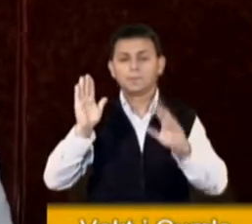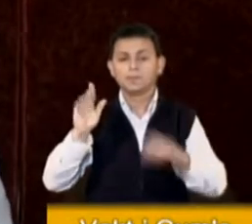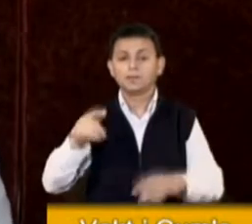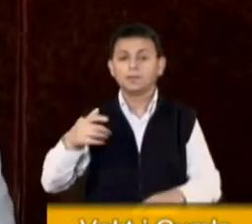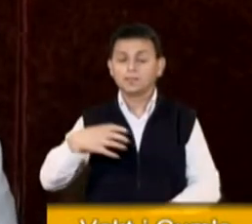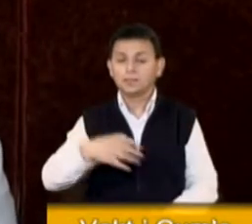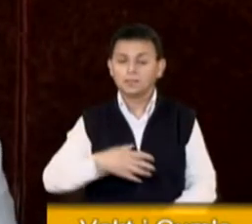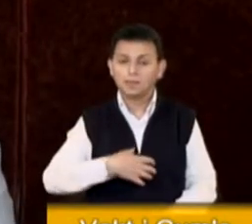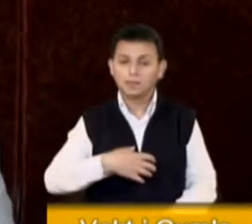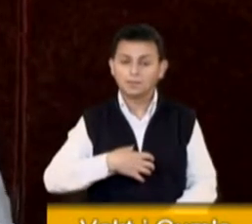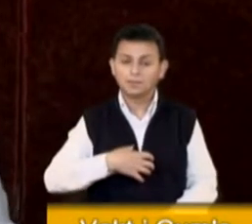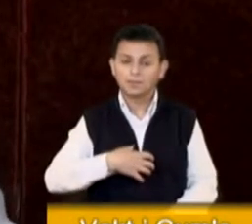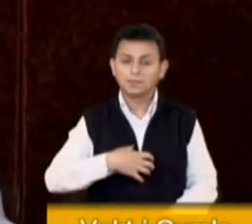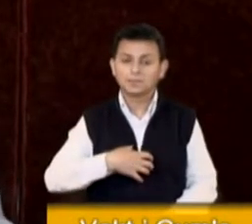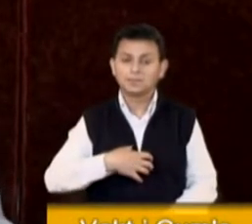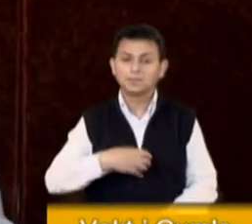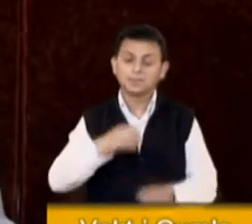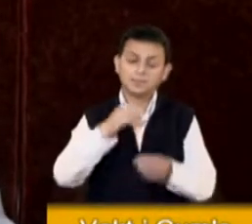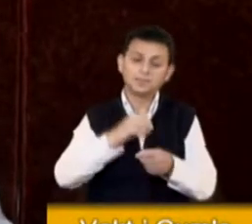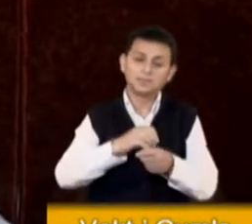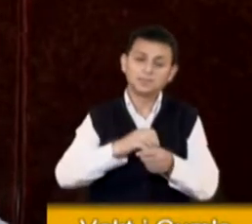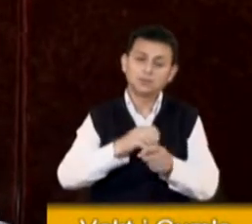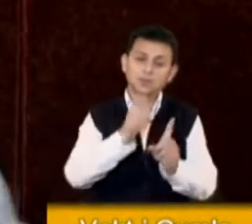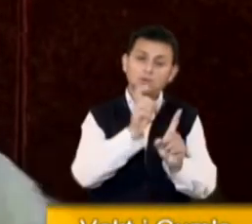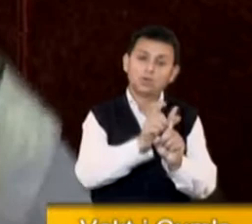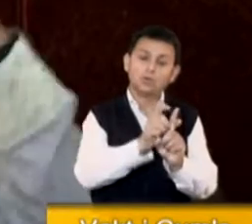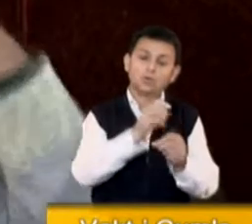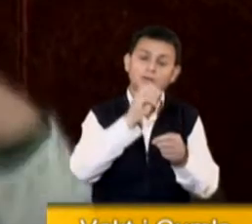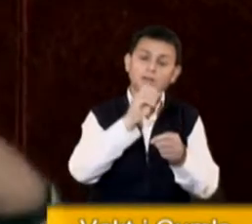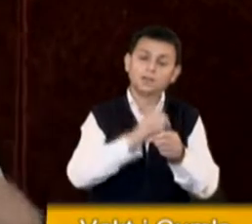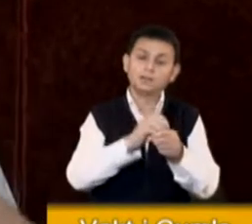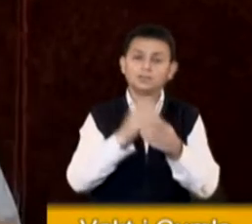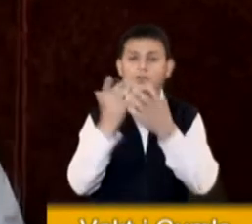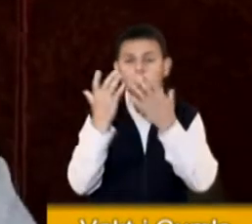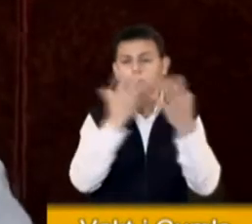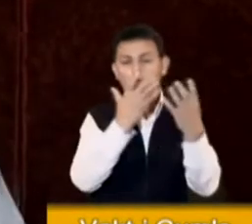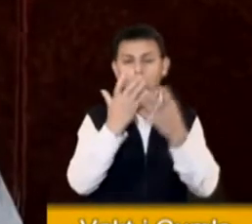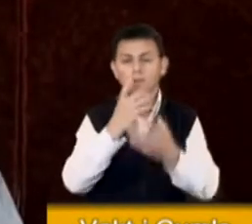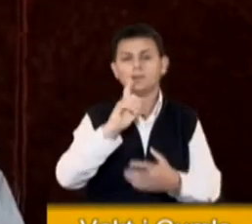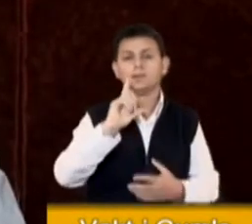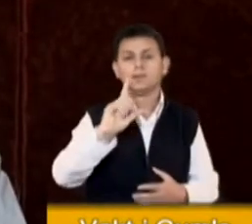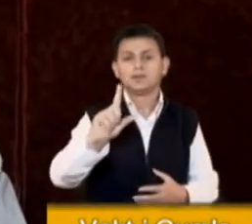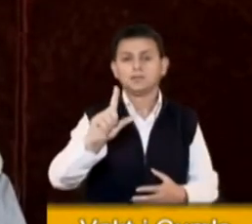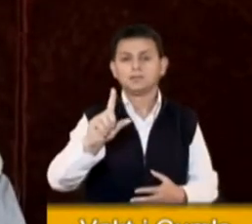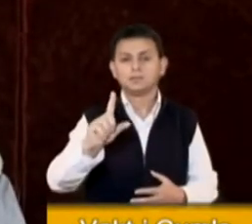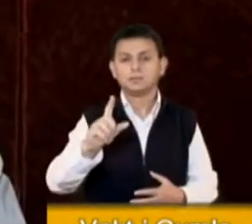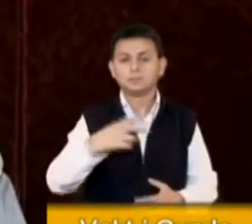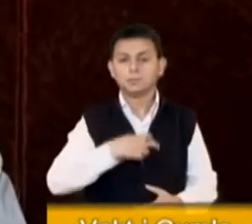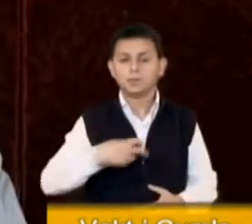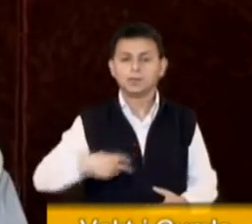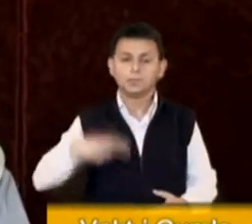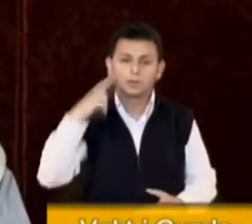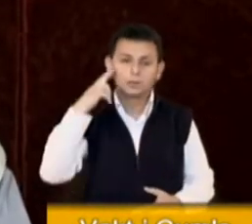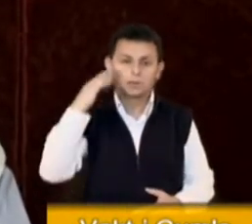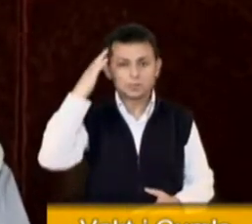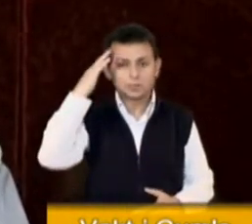şekilde kendisi okur ve ellerine üflemek suretiyle vücudunu mesh edebilir. Hazreti Ayşe annemiz radıyallahu